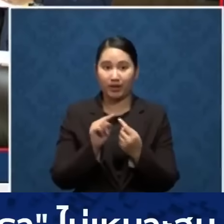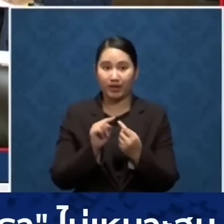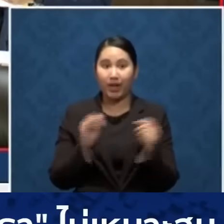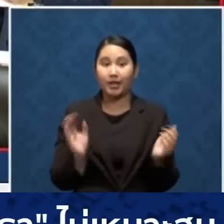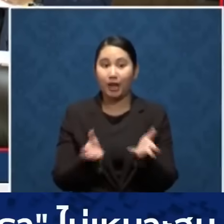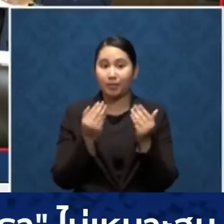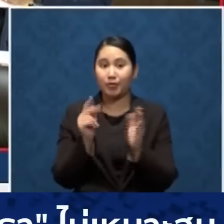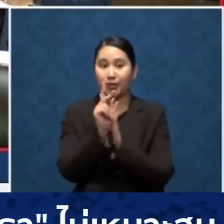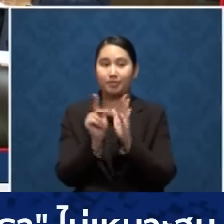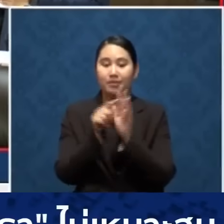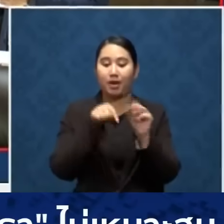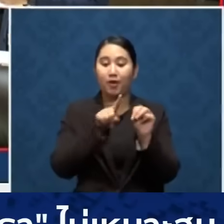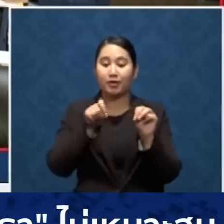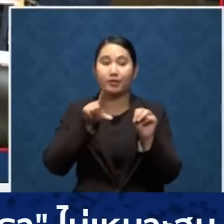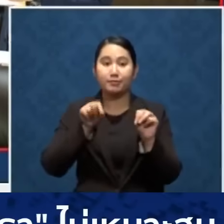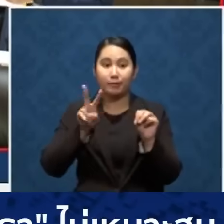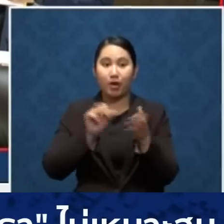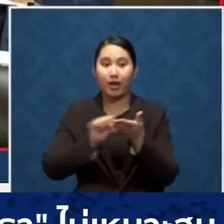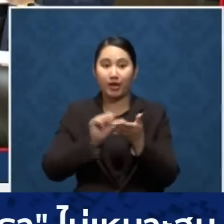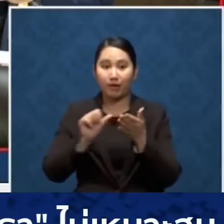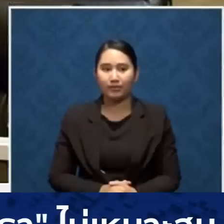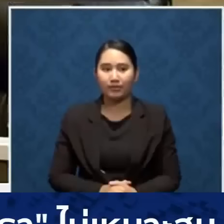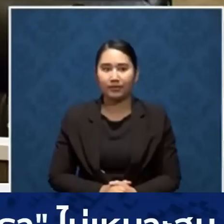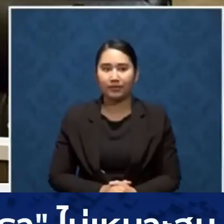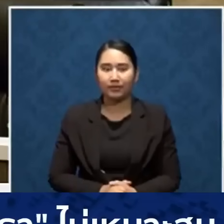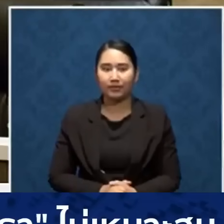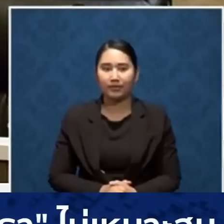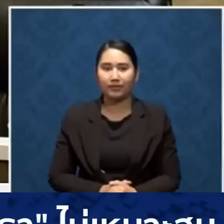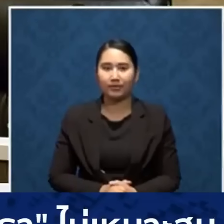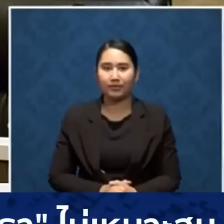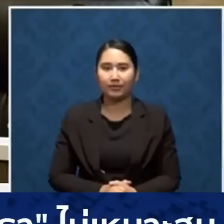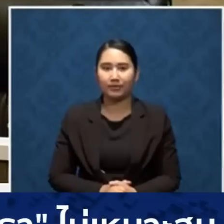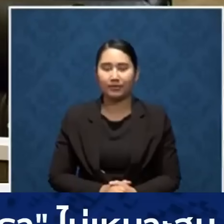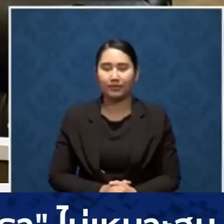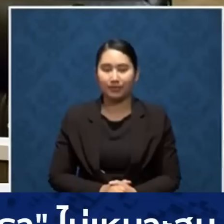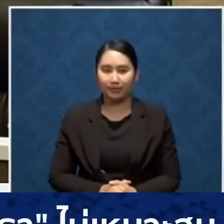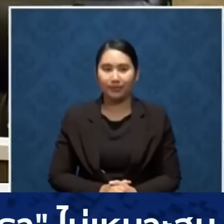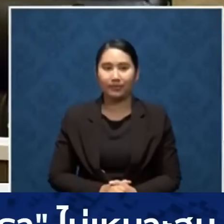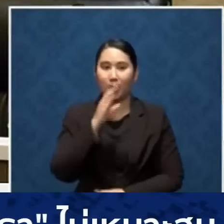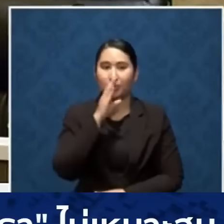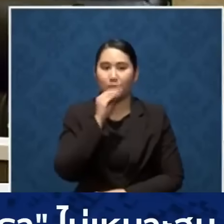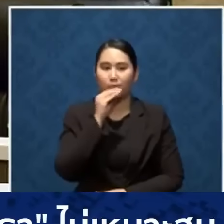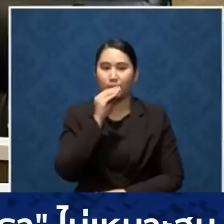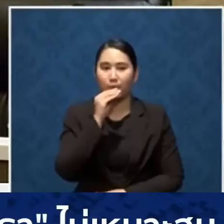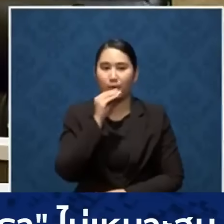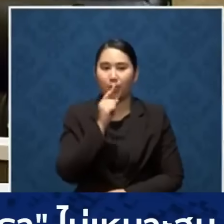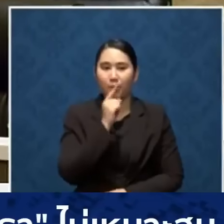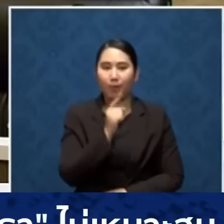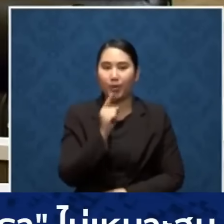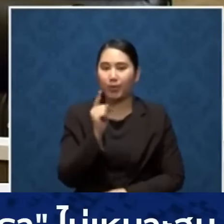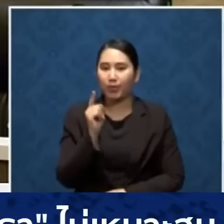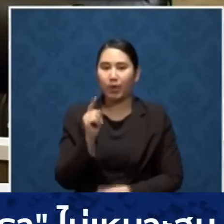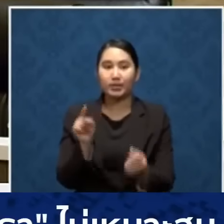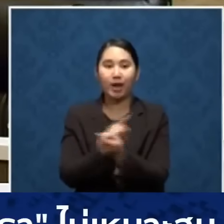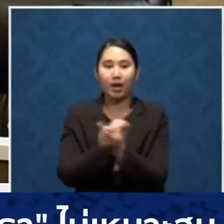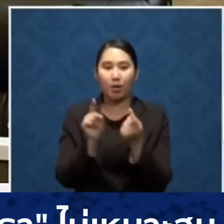การแก้ไขม.112ทั้งต่อหน้าและรับหลังยังมีการเคลื่อนไหวใช้วาทกรรมข่มขู่ทางสัง